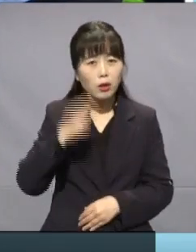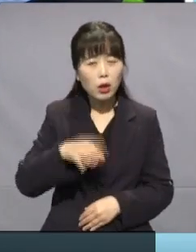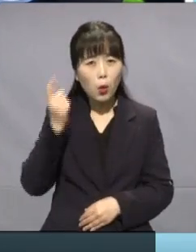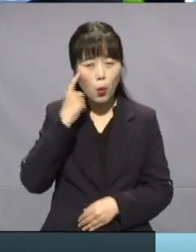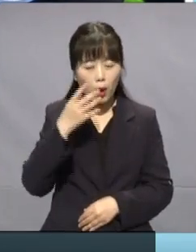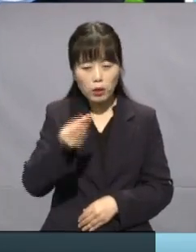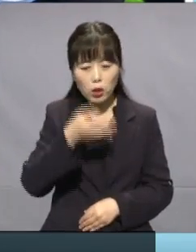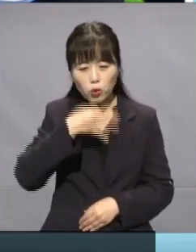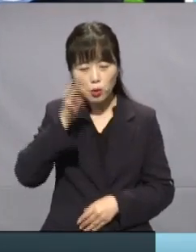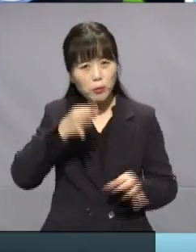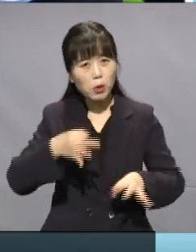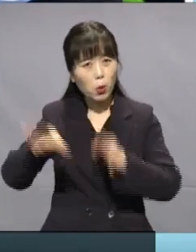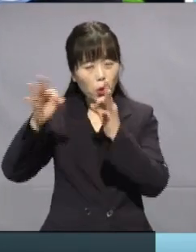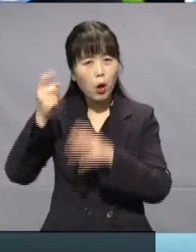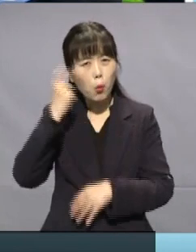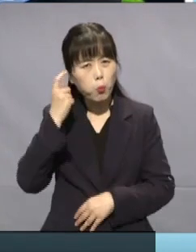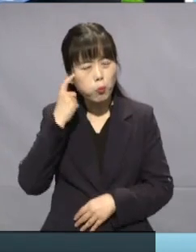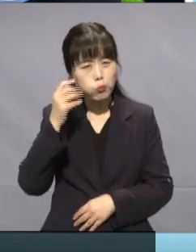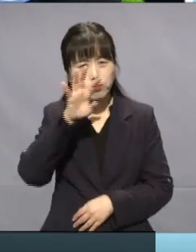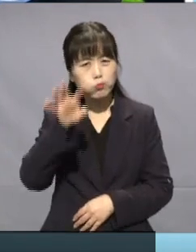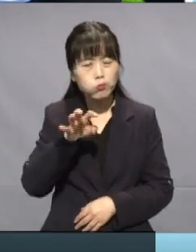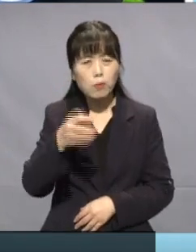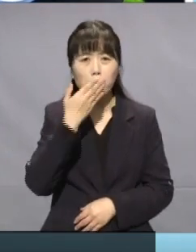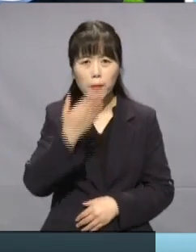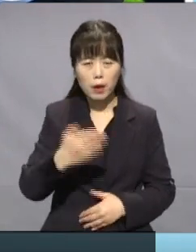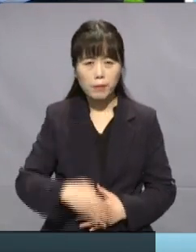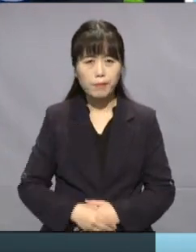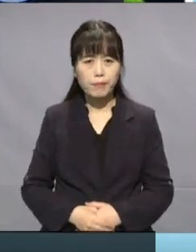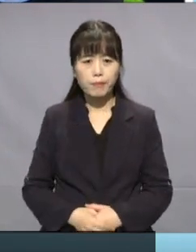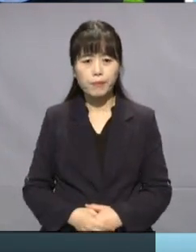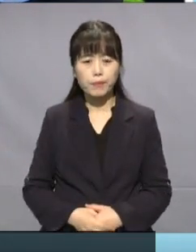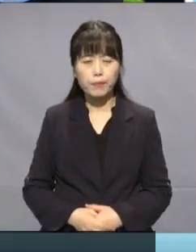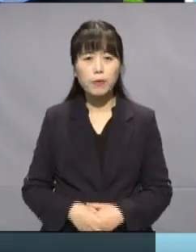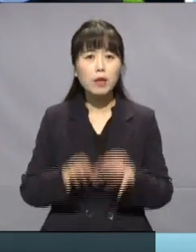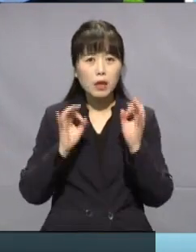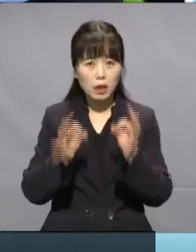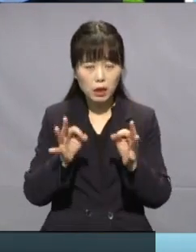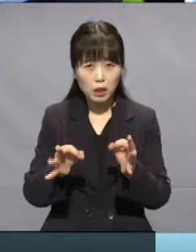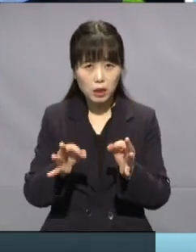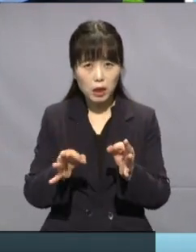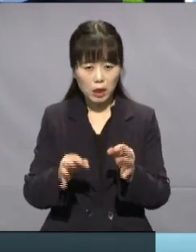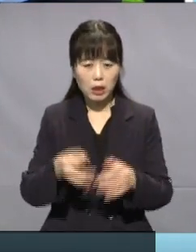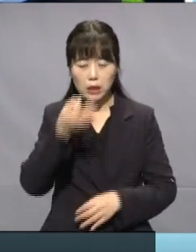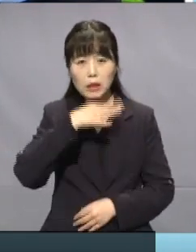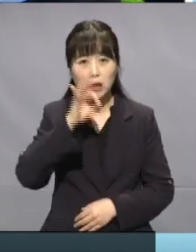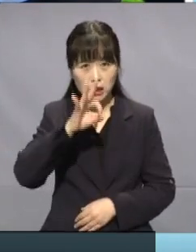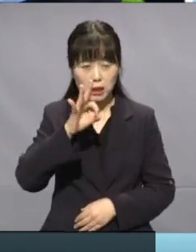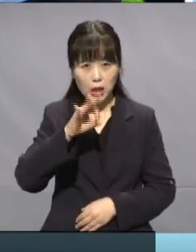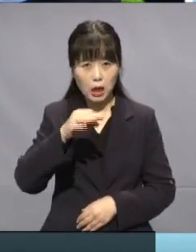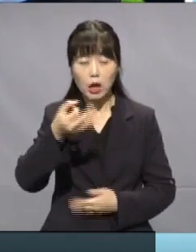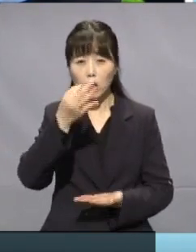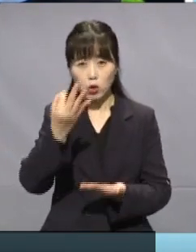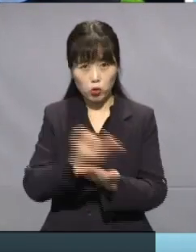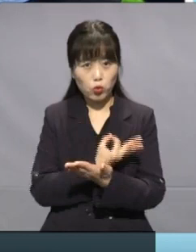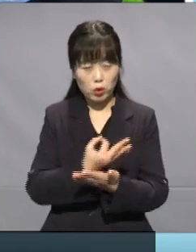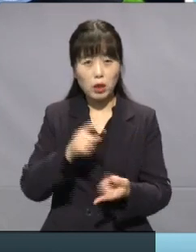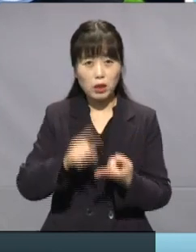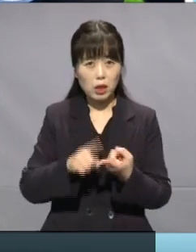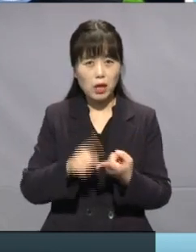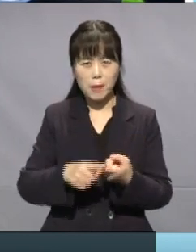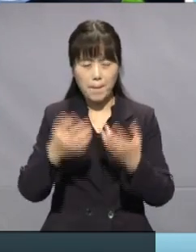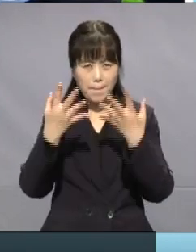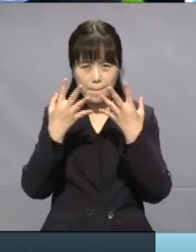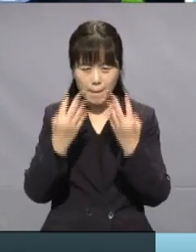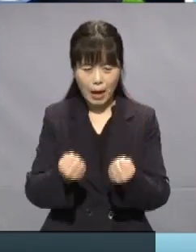거기에 대한 어떤 기본적인 의문들을 가질 수밖에는 없는 거고요 은행들의 어떤이자 마진이자 수익이 이렇게 좀